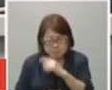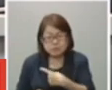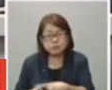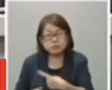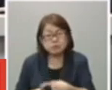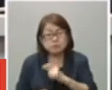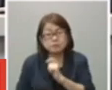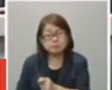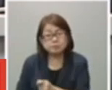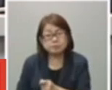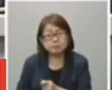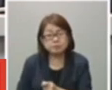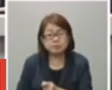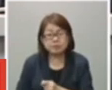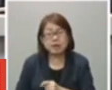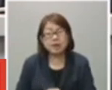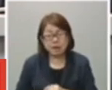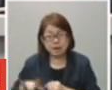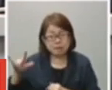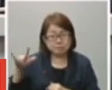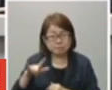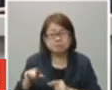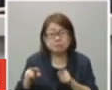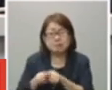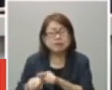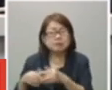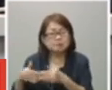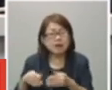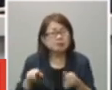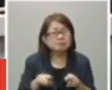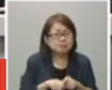บินไปรับเหมือนกับประเทศอื่น